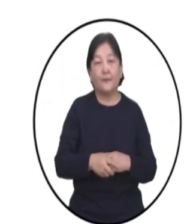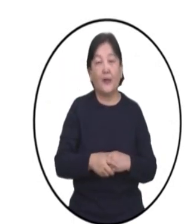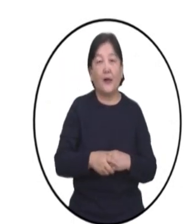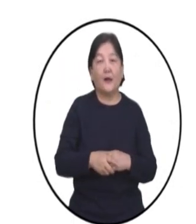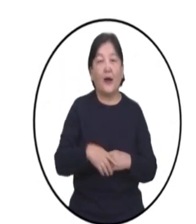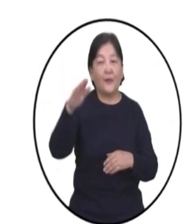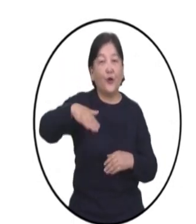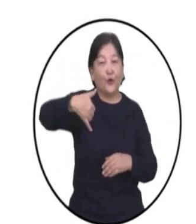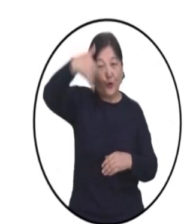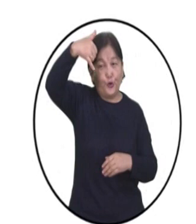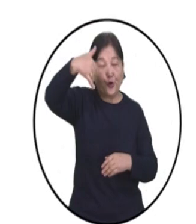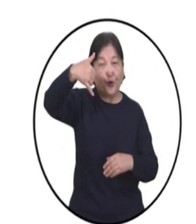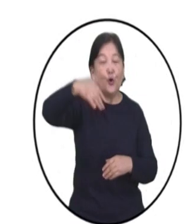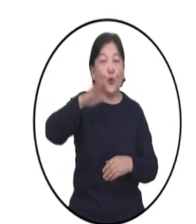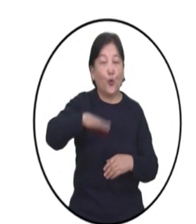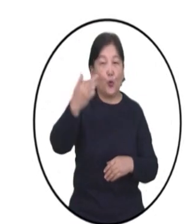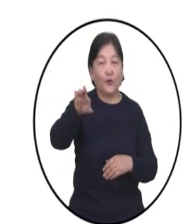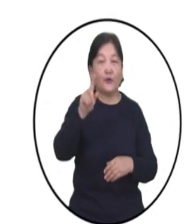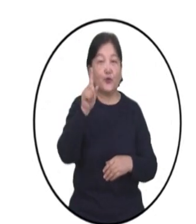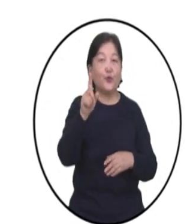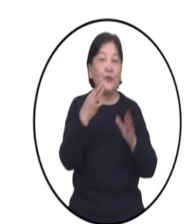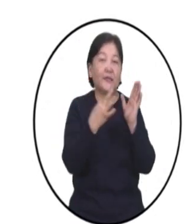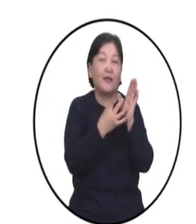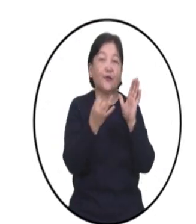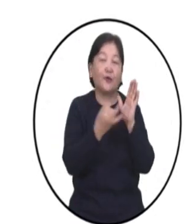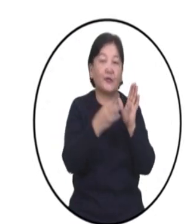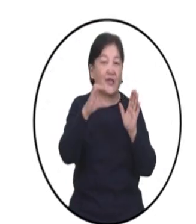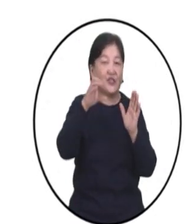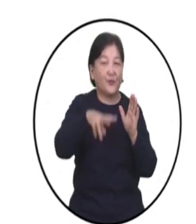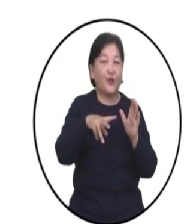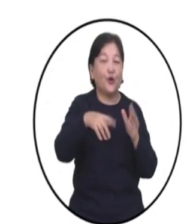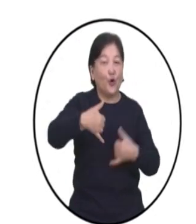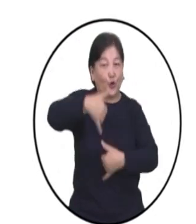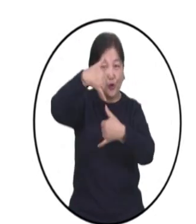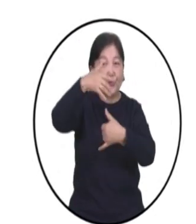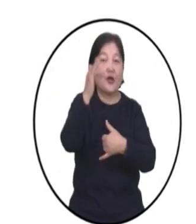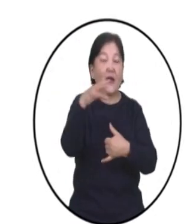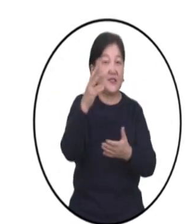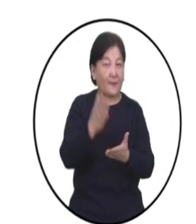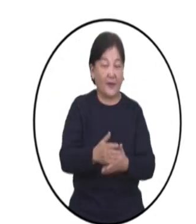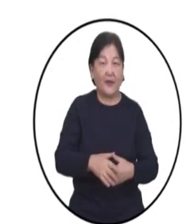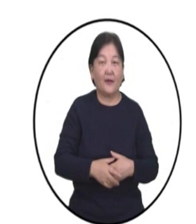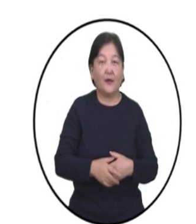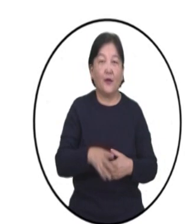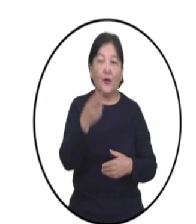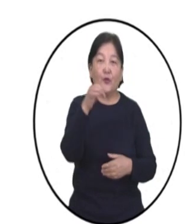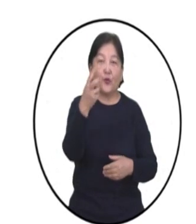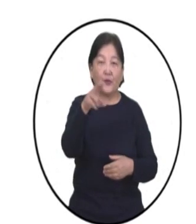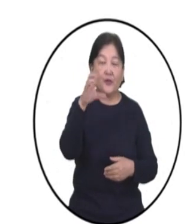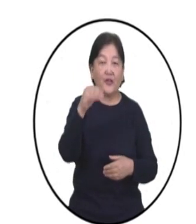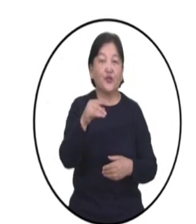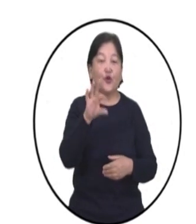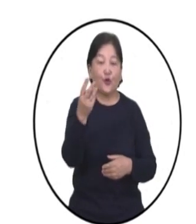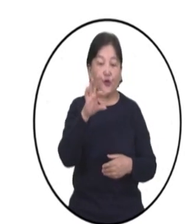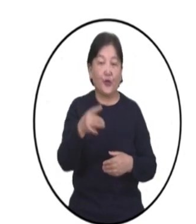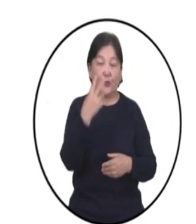Хамгийн өндөр хүүхэд бол 187 орчим сантиметр өндөртэй байх нэ. Өөрөөр хэлэх юм бол дондож утгыг аваад үзэх юм бол 172 гэдэг